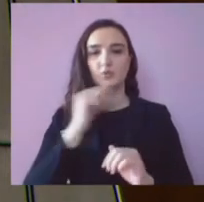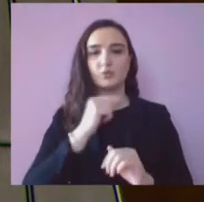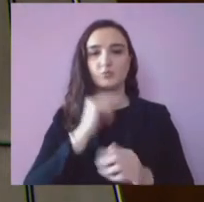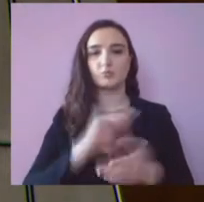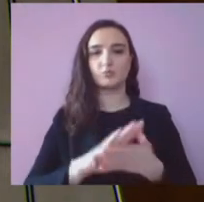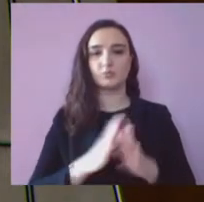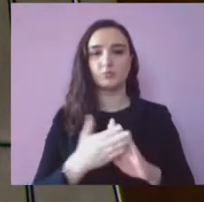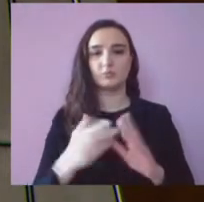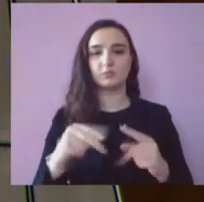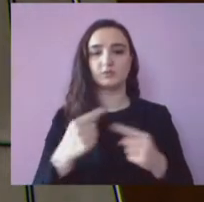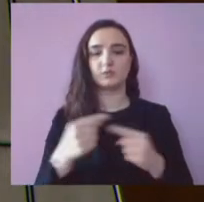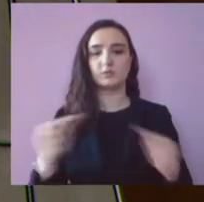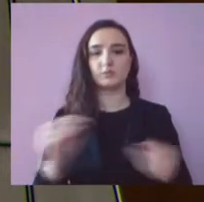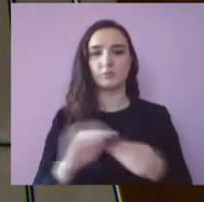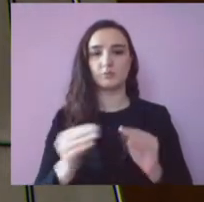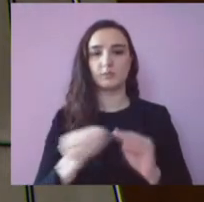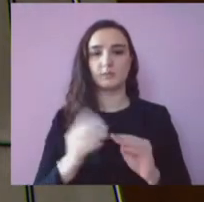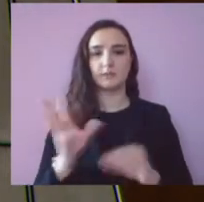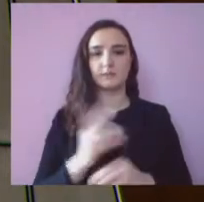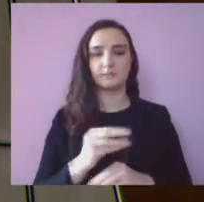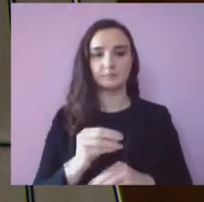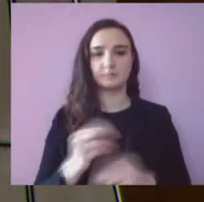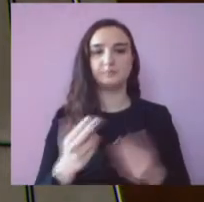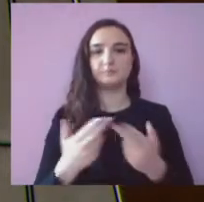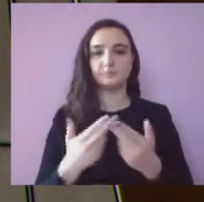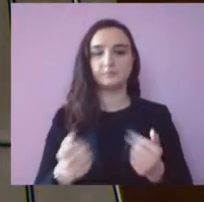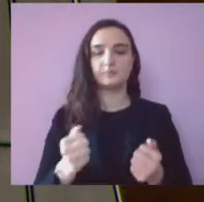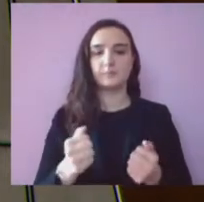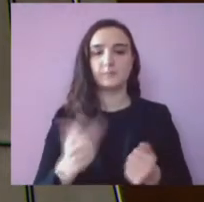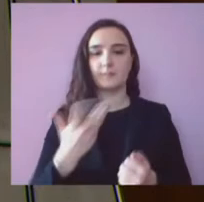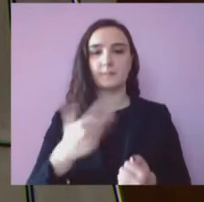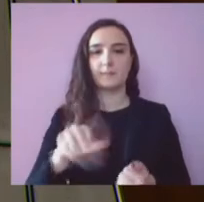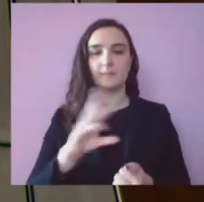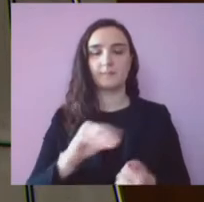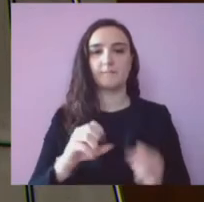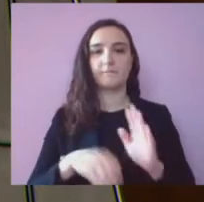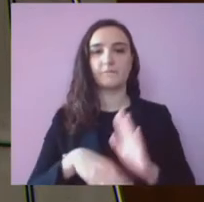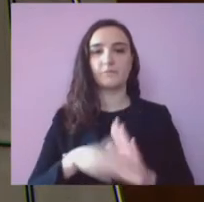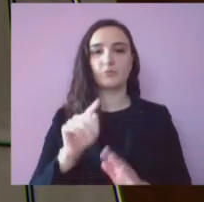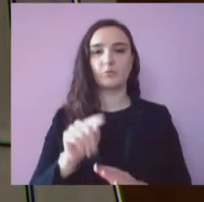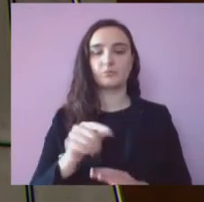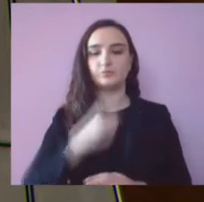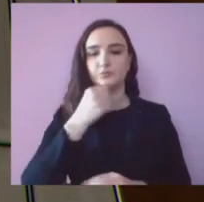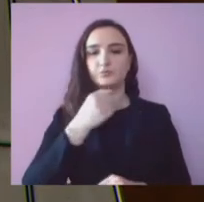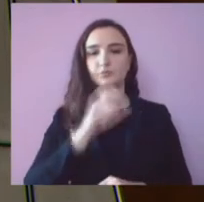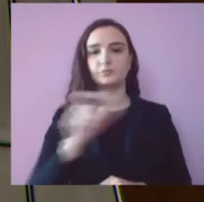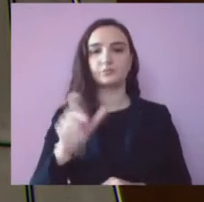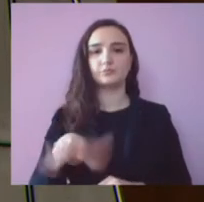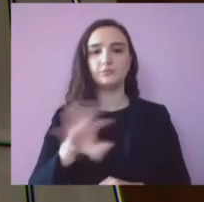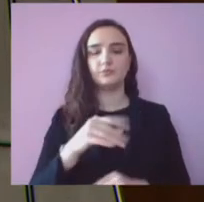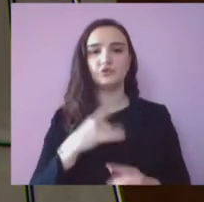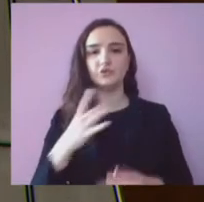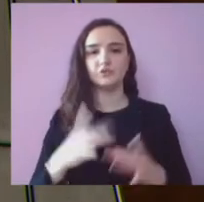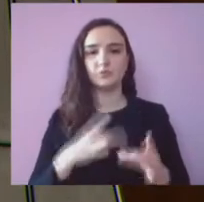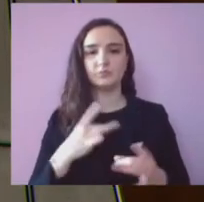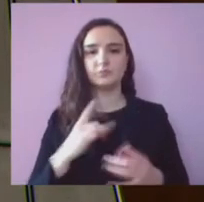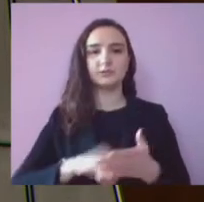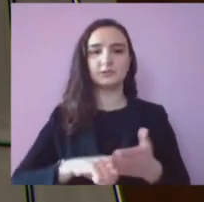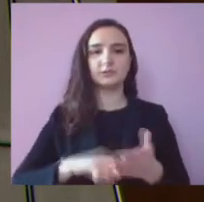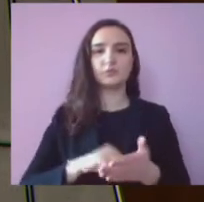sheidzina am problemam, rom rasakvirvelia uprosebsats gvaqs sababi ch'irveulobistvis da umtsrosebsats,